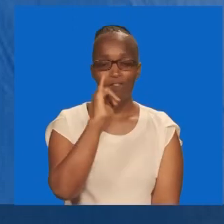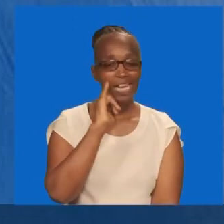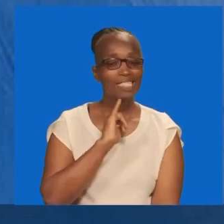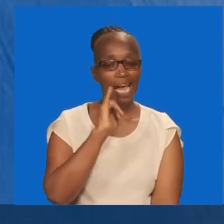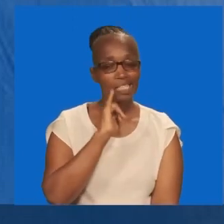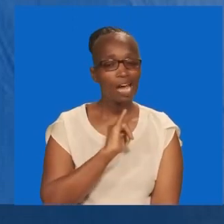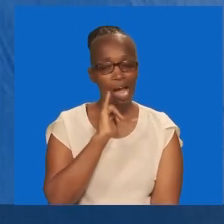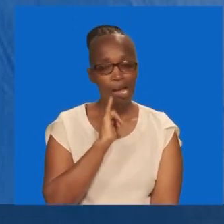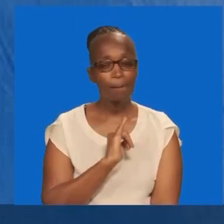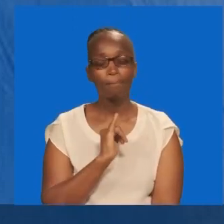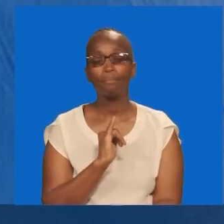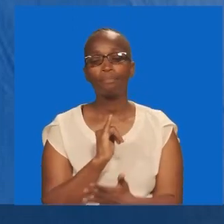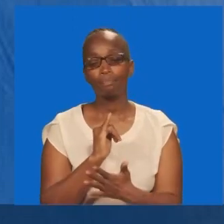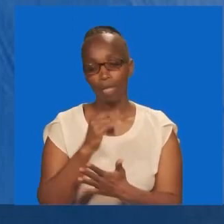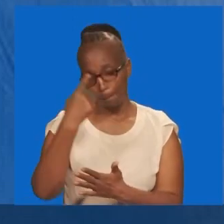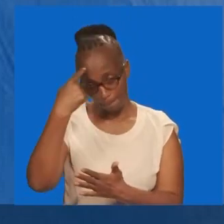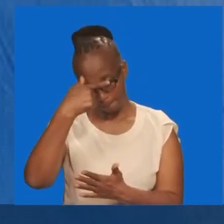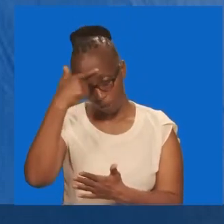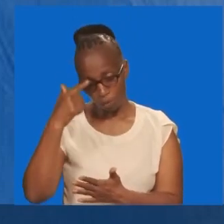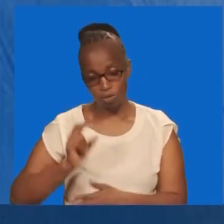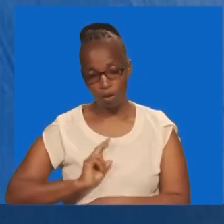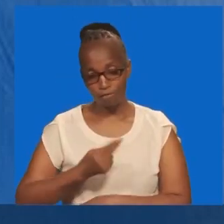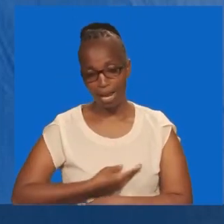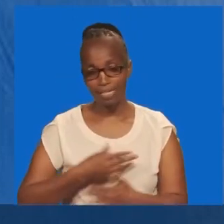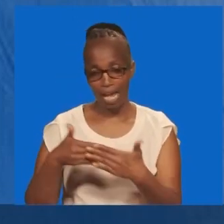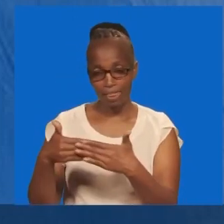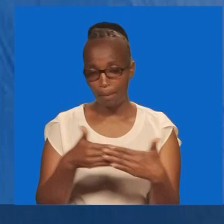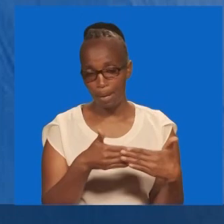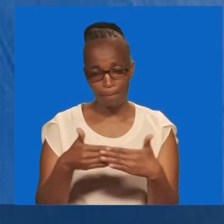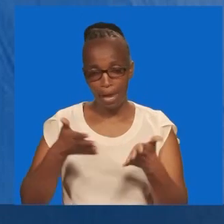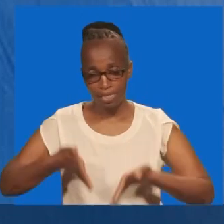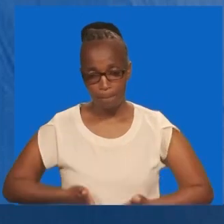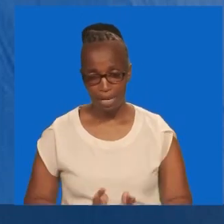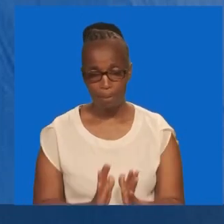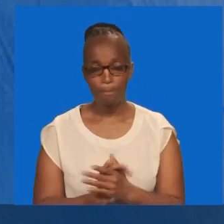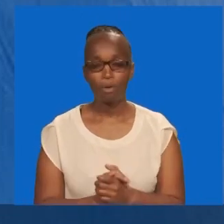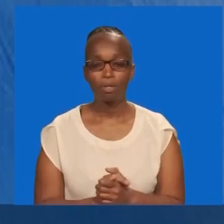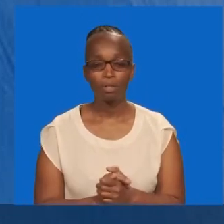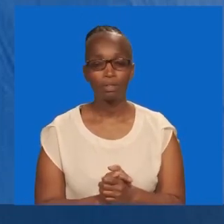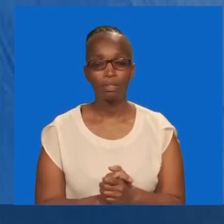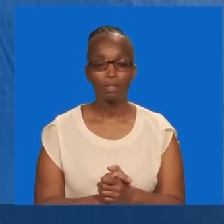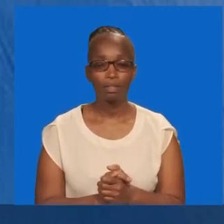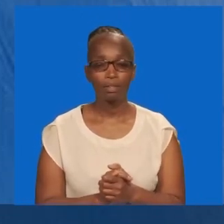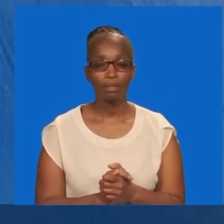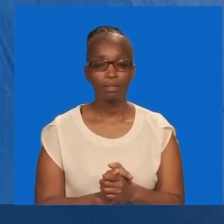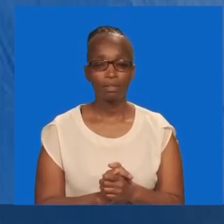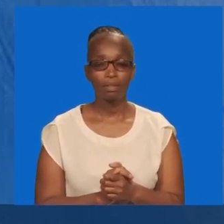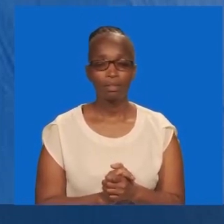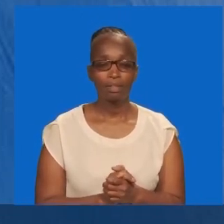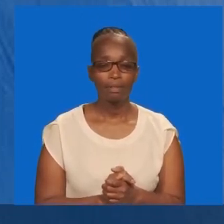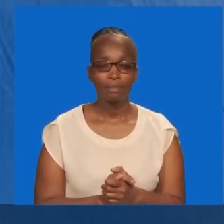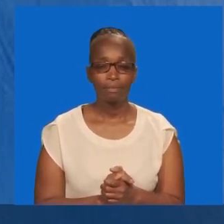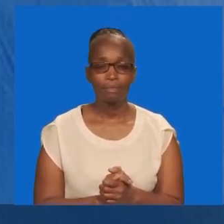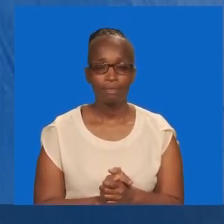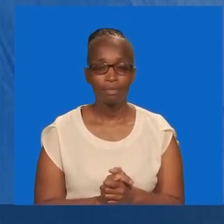na mstari wa 6, kwa ajili yetu mtoto huyo amezaliwa. Kwa